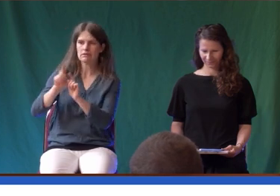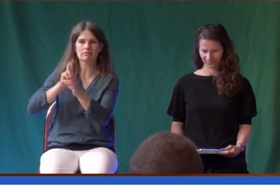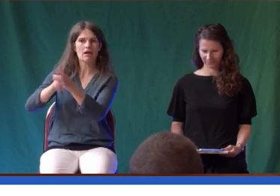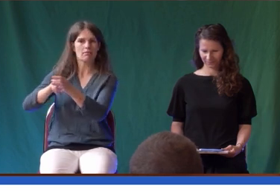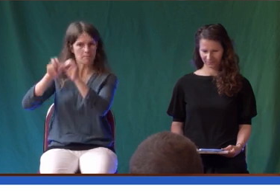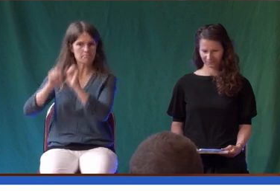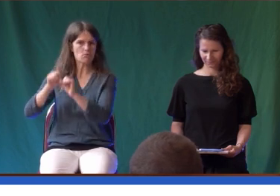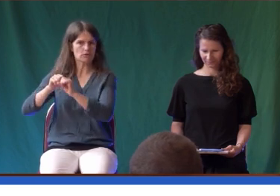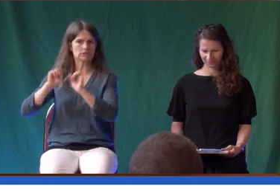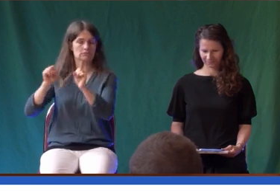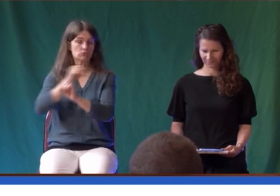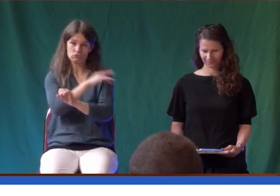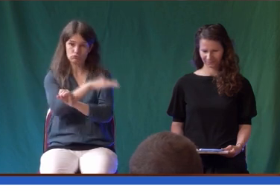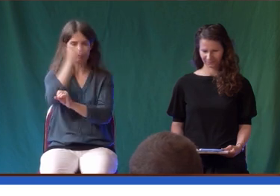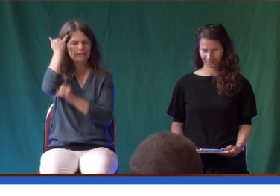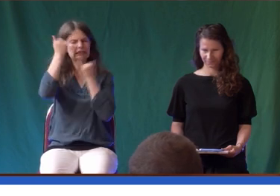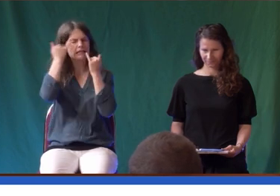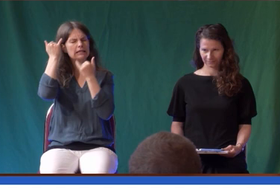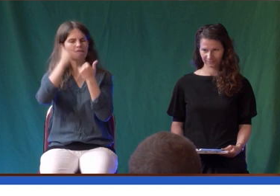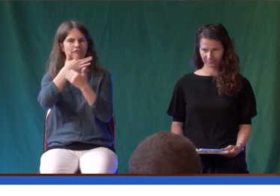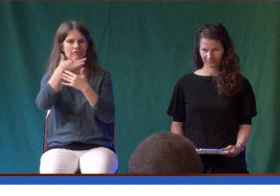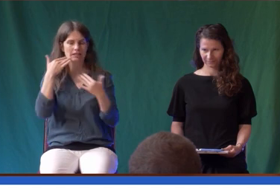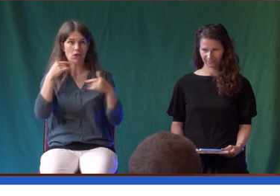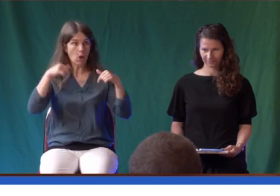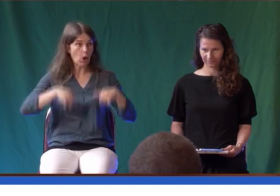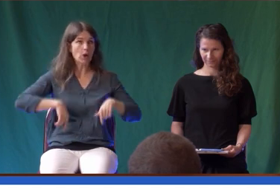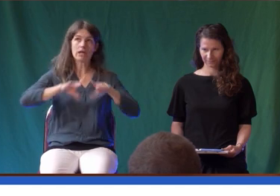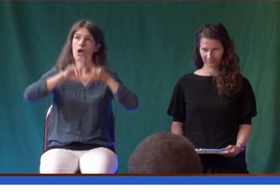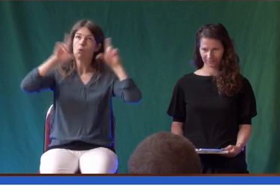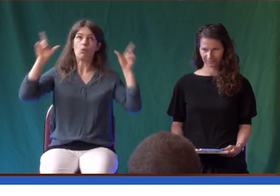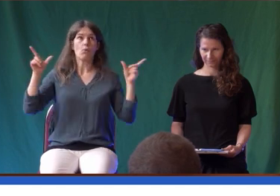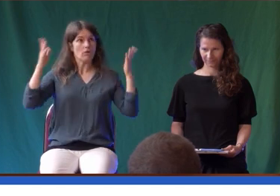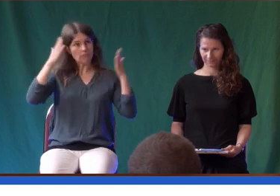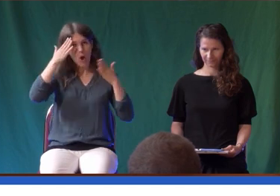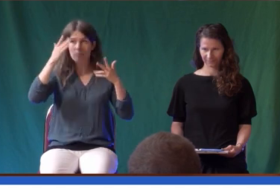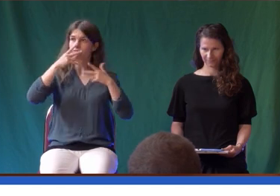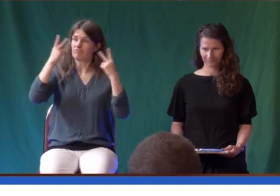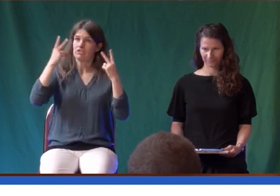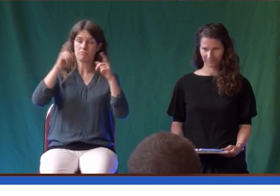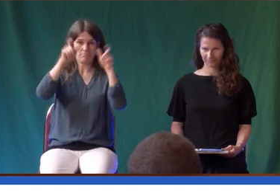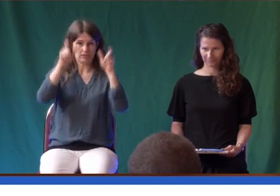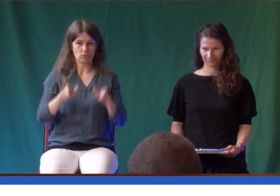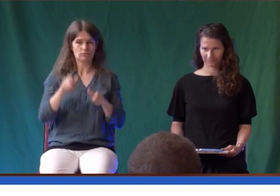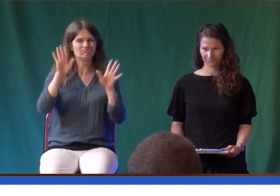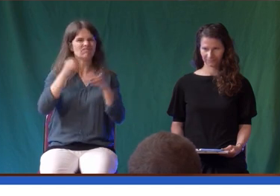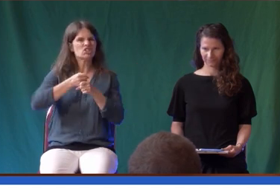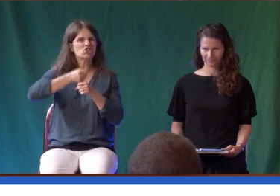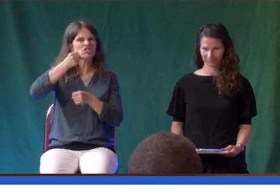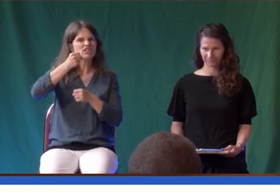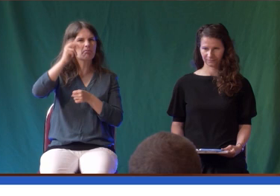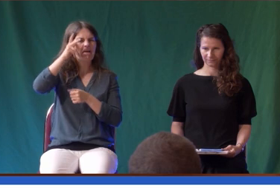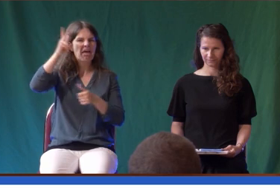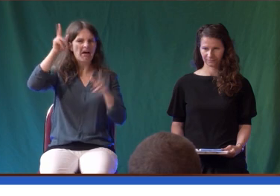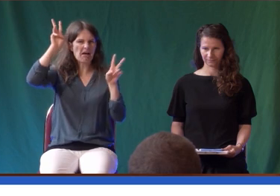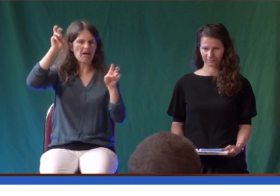sie ist auch heute die Schirmherrin das heißt sie unterstützt